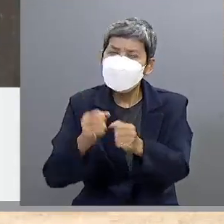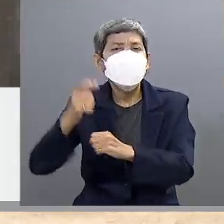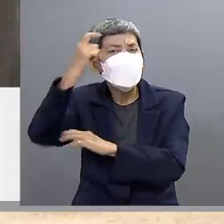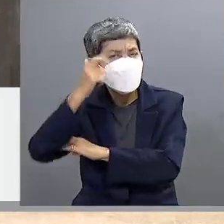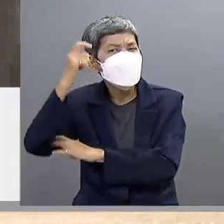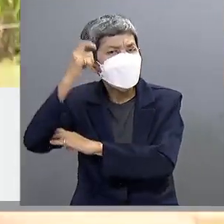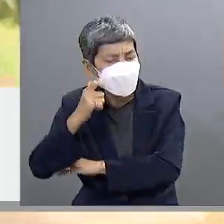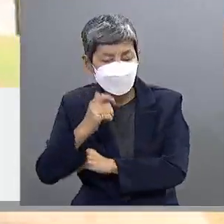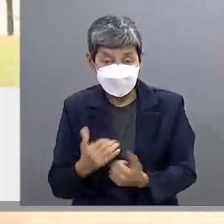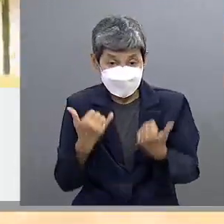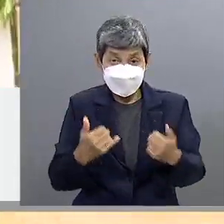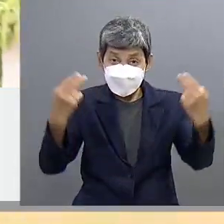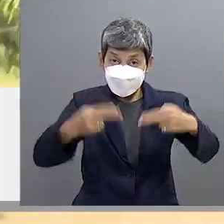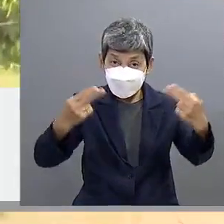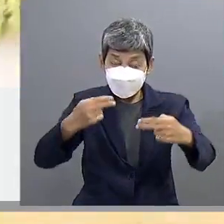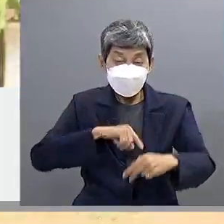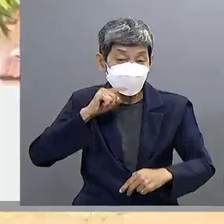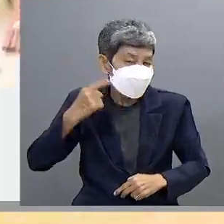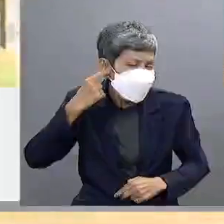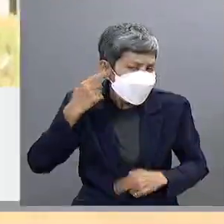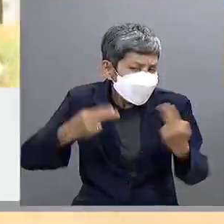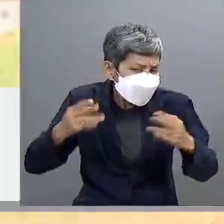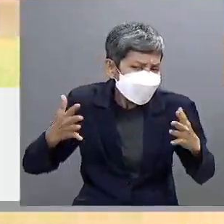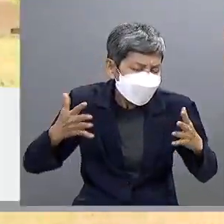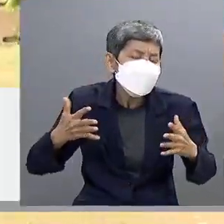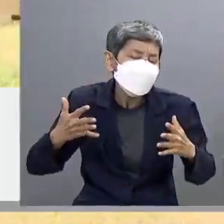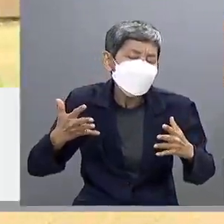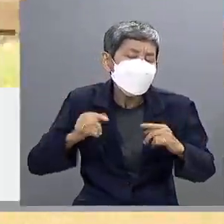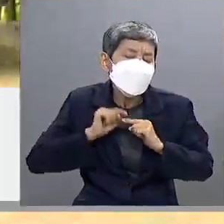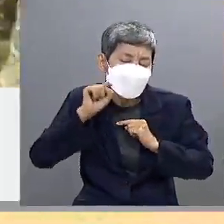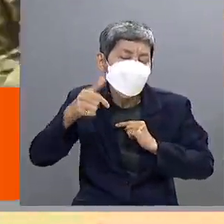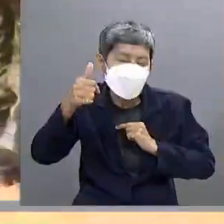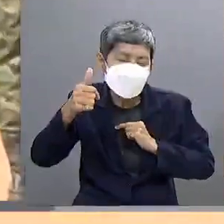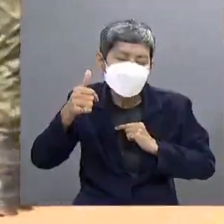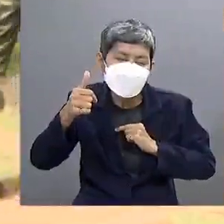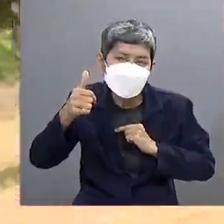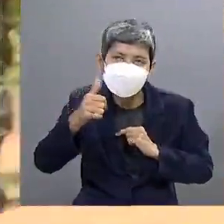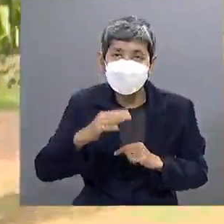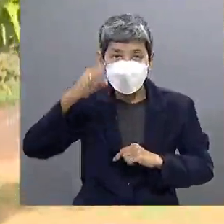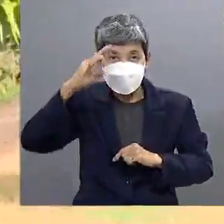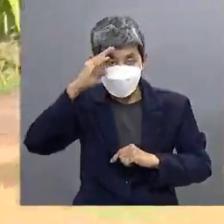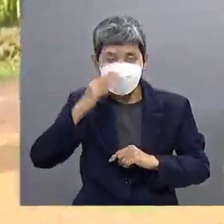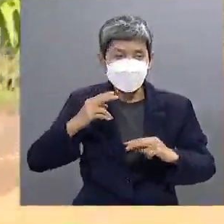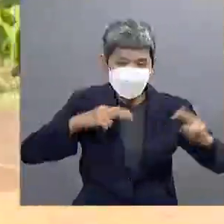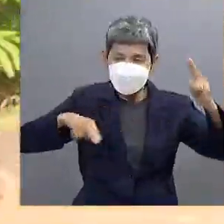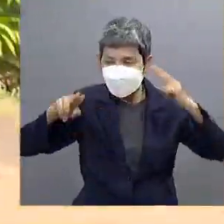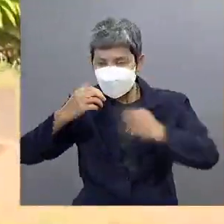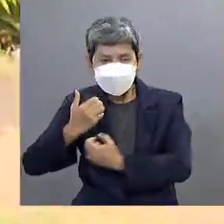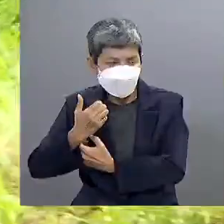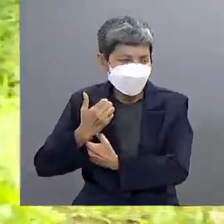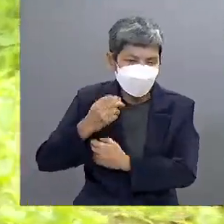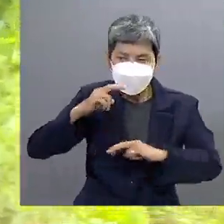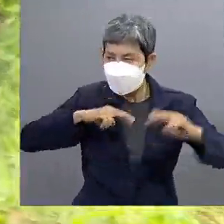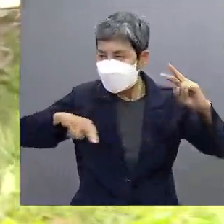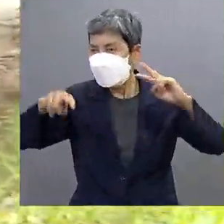สถานการณ์ทั่วไปยังไม่มีเสียงปืนไม่มีการสู้รบแต่อย่างใดค่ะแต่ว่าฝ่ายทหารยังคงลาดตระเวนหมู่บ้านที่ติดชายแดนในพื้นที่ตำบล